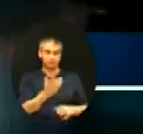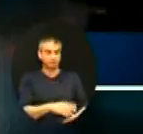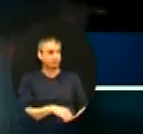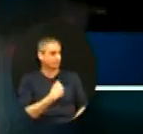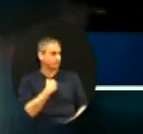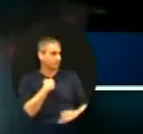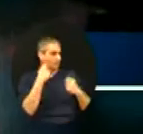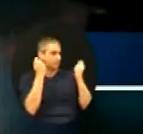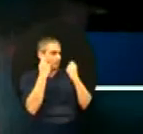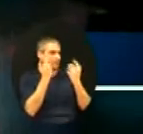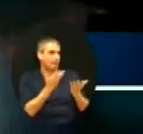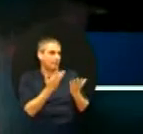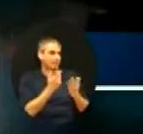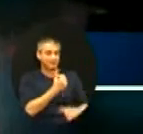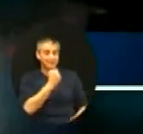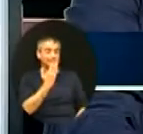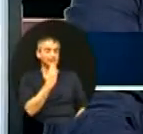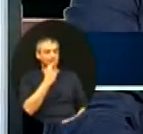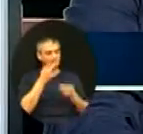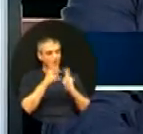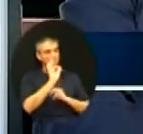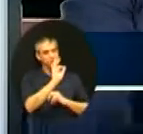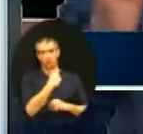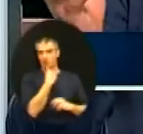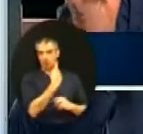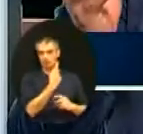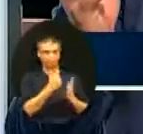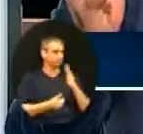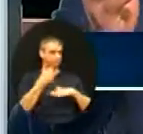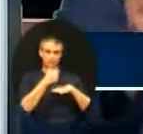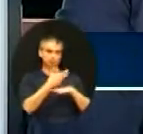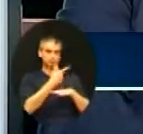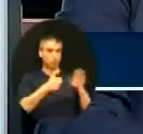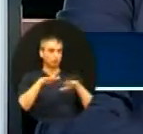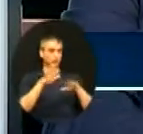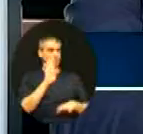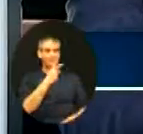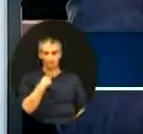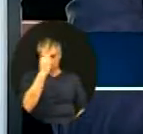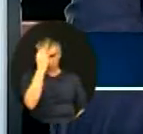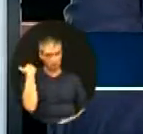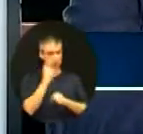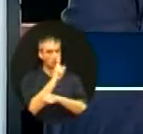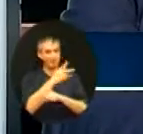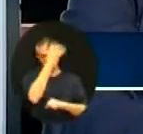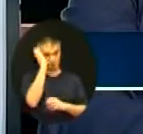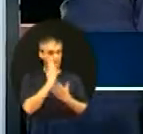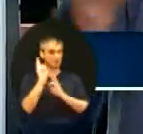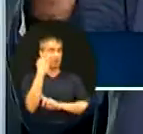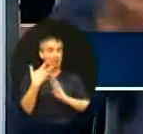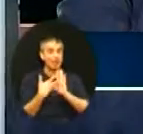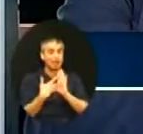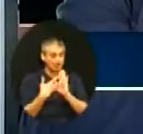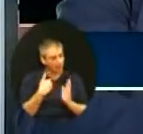אני נדהם מהימין הישראלי והיכולת שלו להגיד, ובראשו, ראש הממשלה נתניהו, אני זוכר את התקופה שאולמרט נחקר,